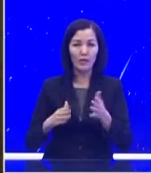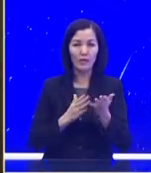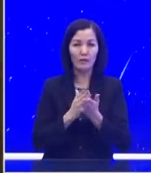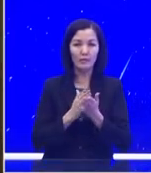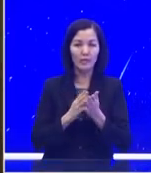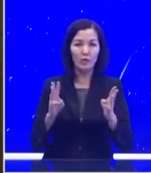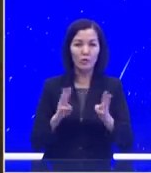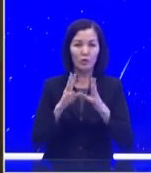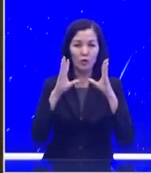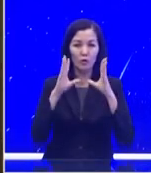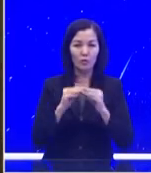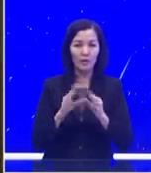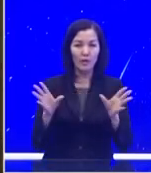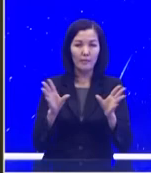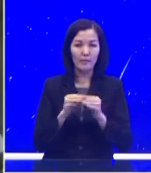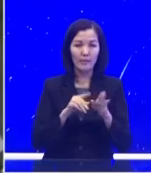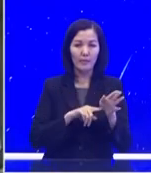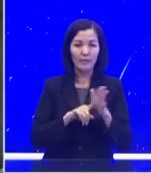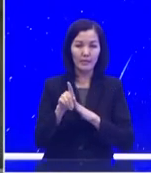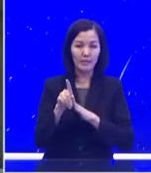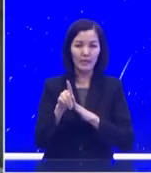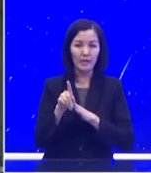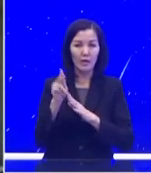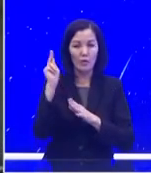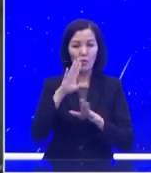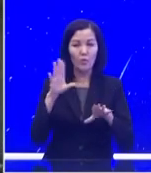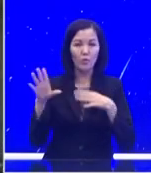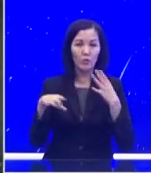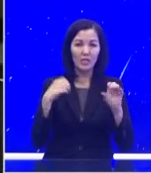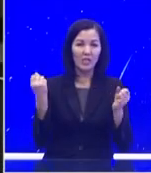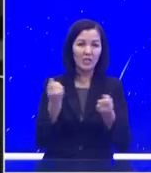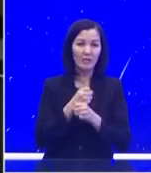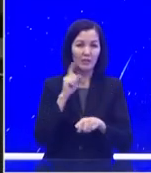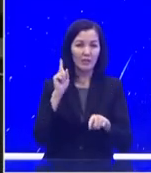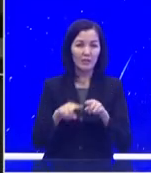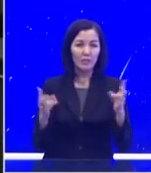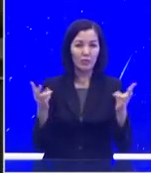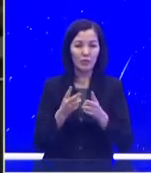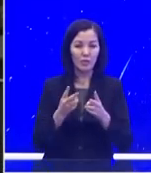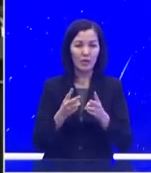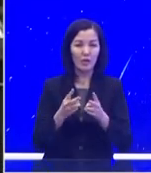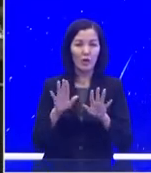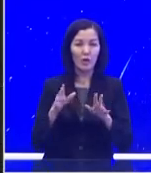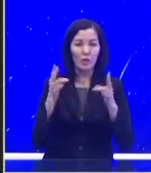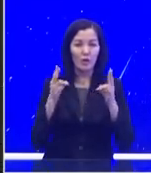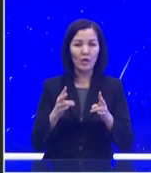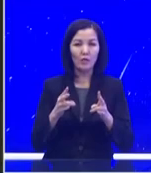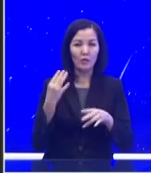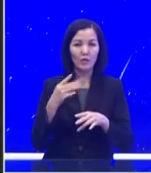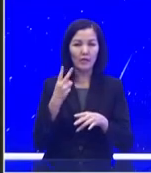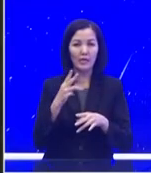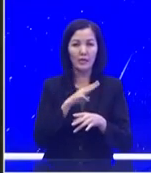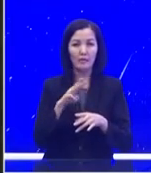отты ауыздықтауға жұмыла кірісті. Оқу жаттығуда ең бірінші шапшаңдық маңызды. Оқиға орындағылар жалынды 42